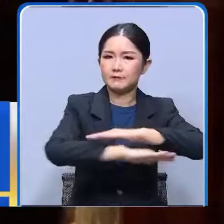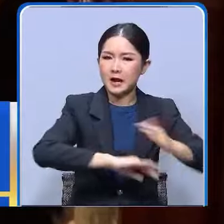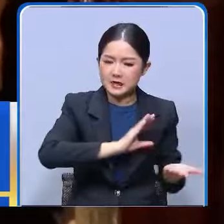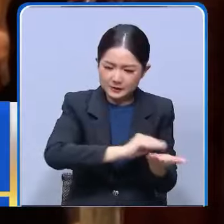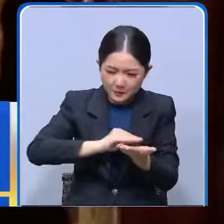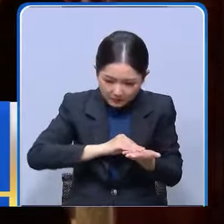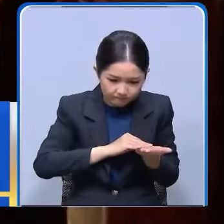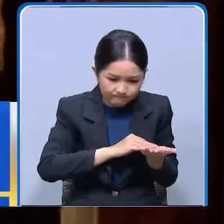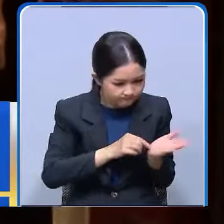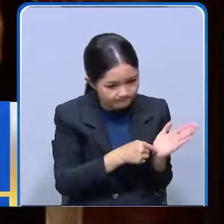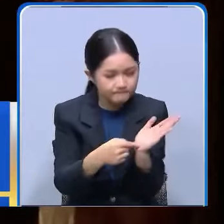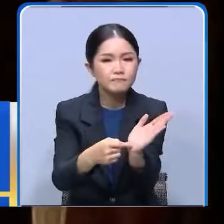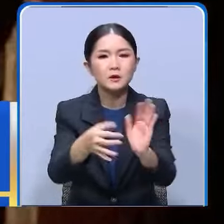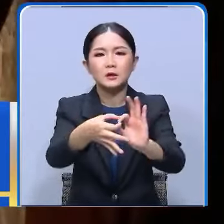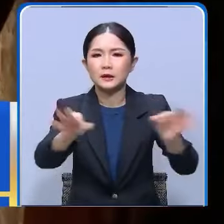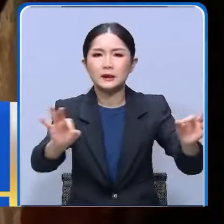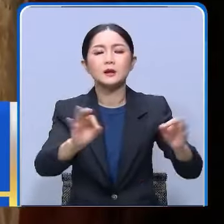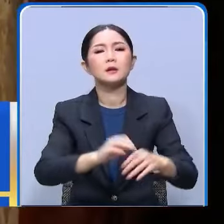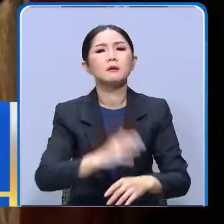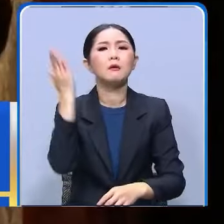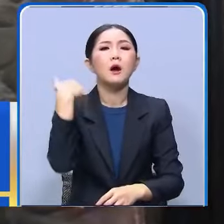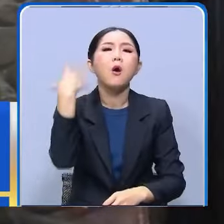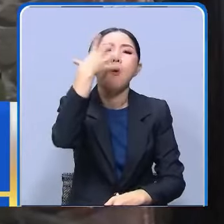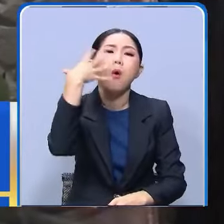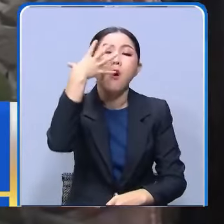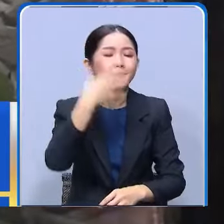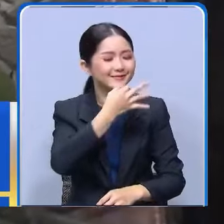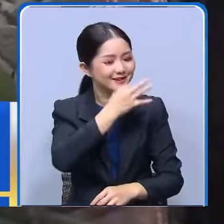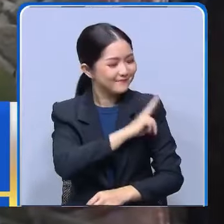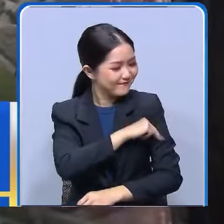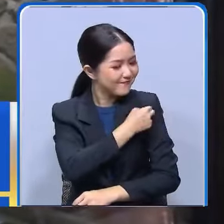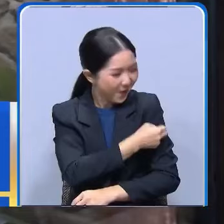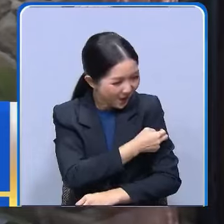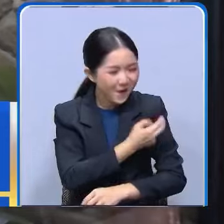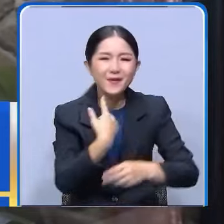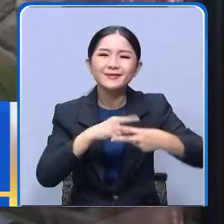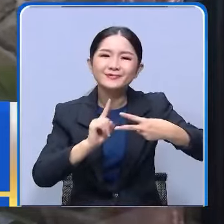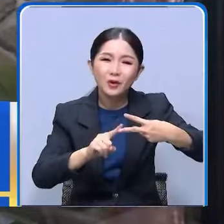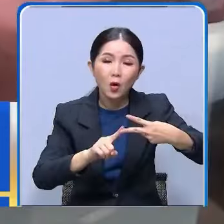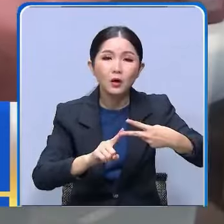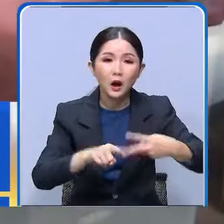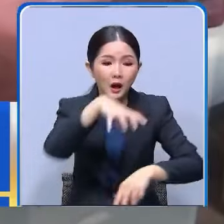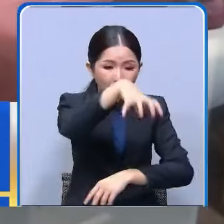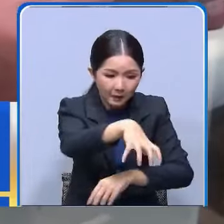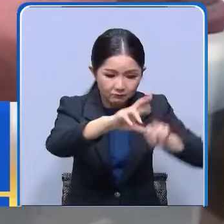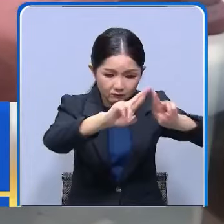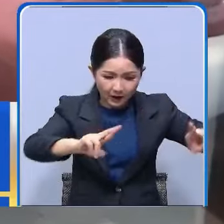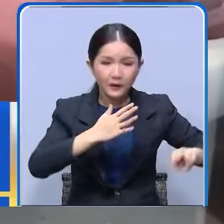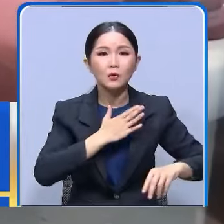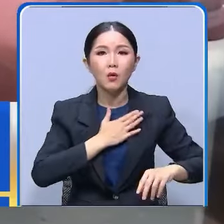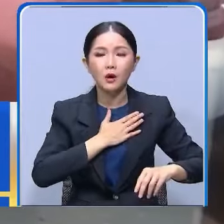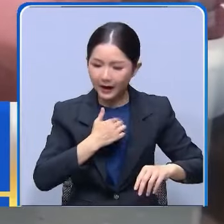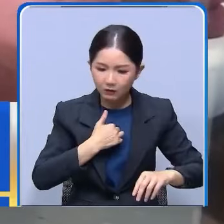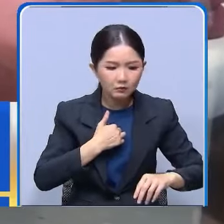เดียวกันนะเนี่ยทั้งเรื่องที่หลอกว่าเป็นหมอด้วยแล้วการแอบใช้สถานที่รีวิวการรักษาด้วยอย่างไรก็ตามเบื้